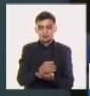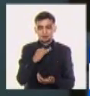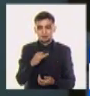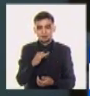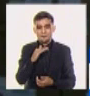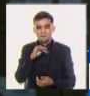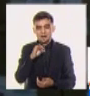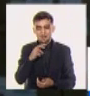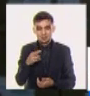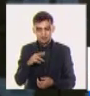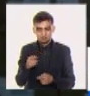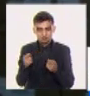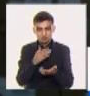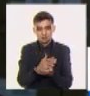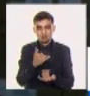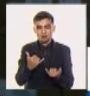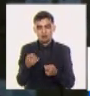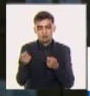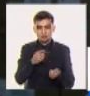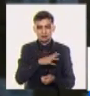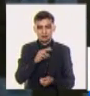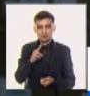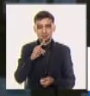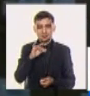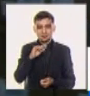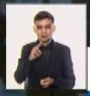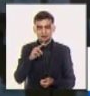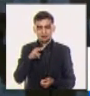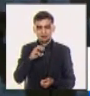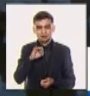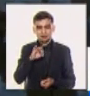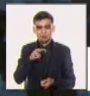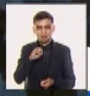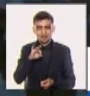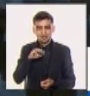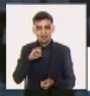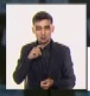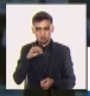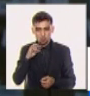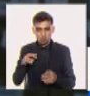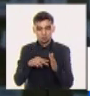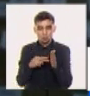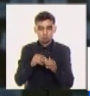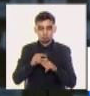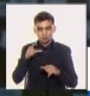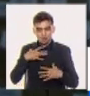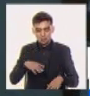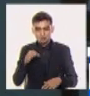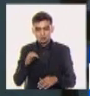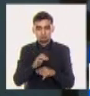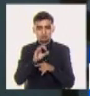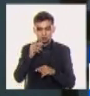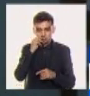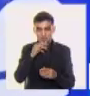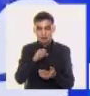Сегодня прибыла машина с дексаметазоном. До вечера он будет в аптеках сети Зерде в Шымкенте. Стоимость мы не поднимали. Придерживаемся